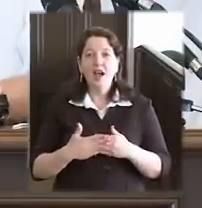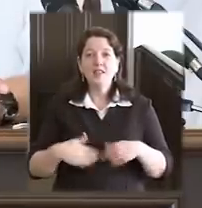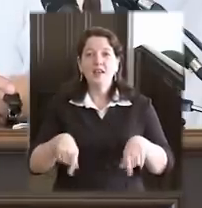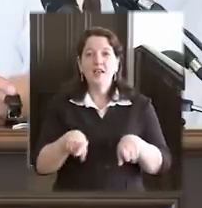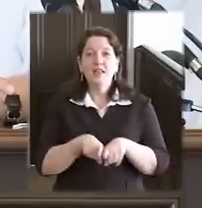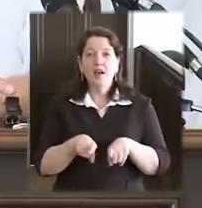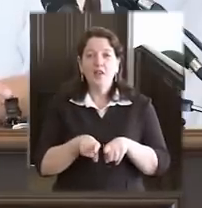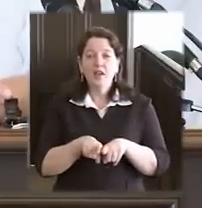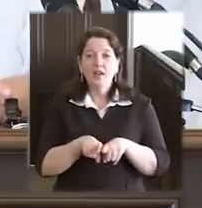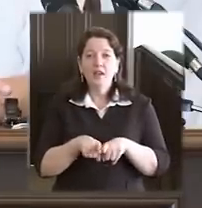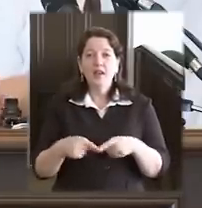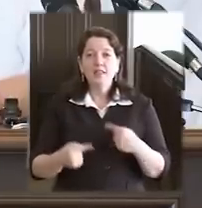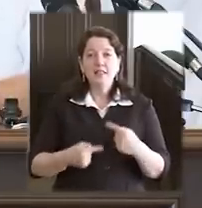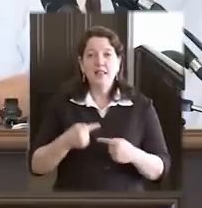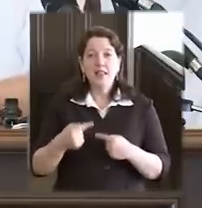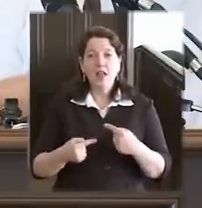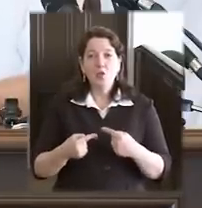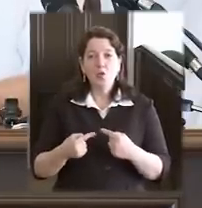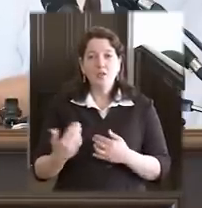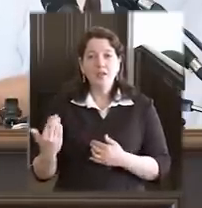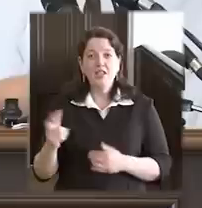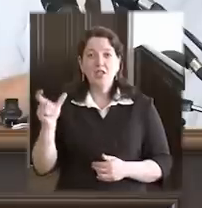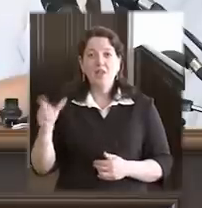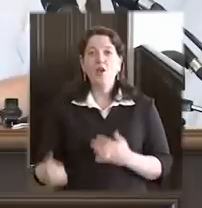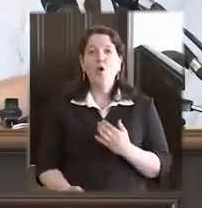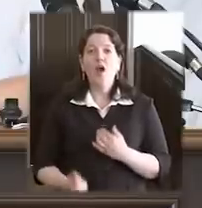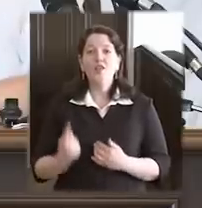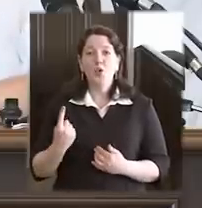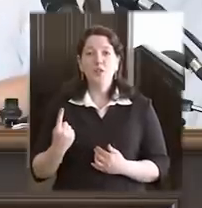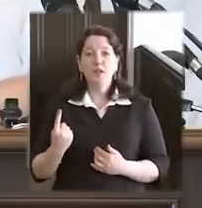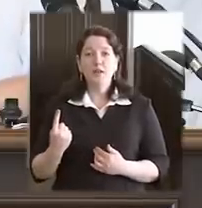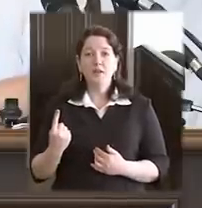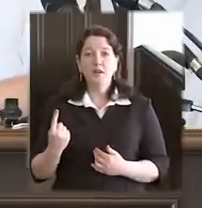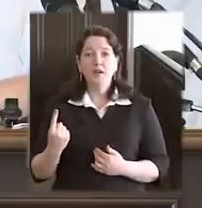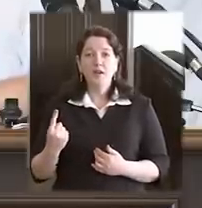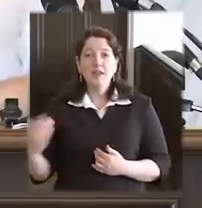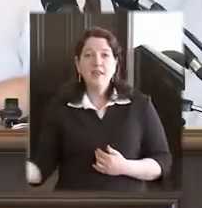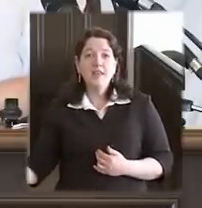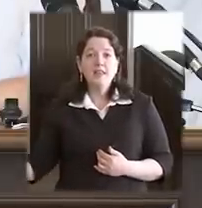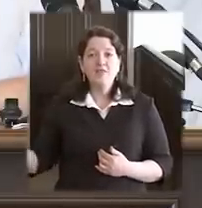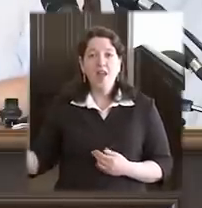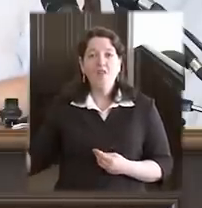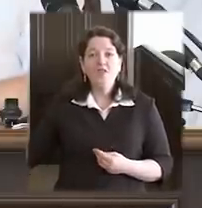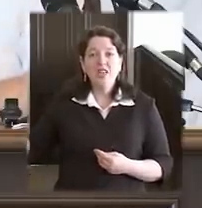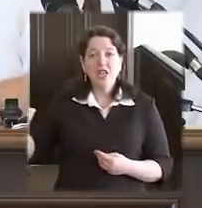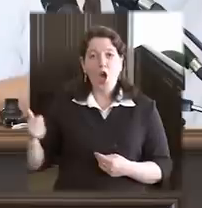таковые, следуют по отношению к человеку откуда? Вот оттуда,